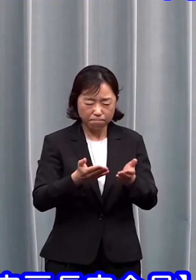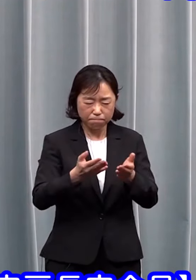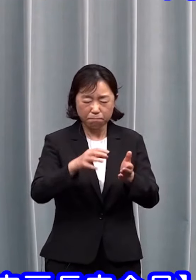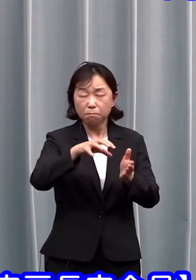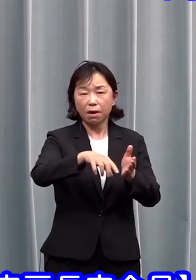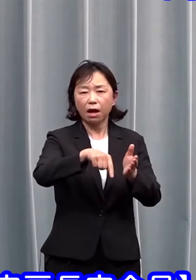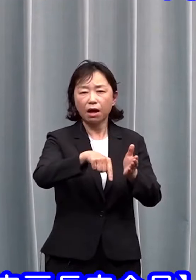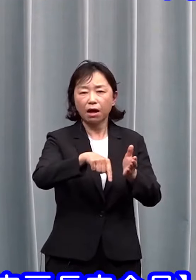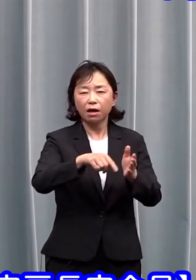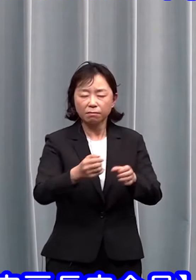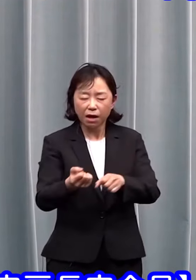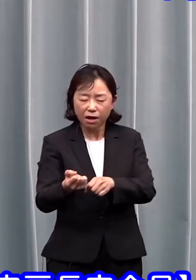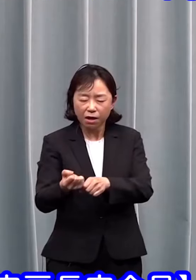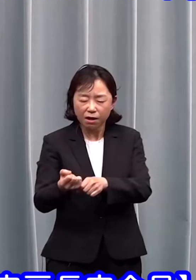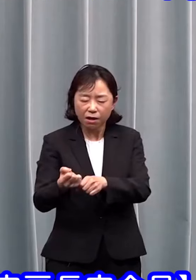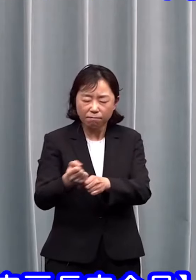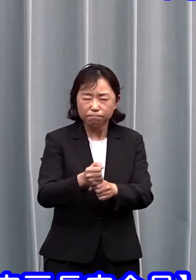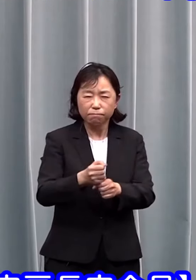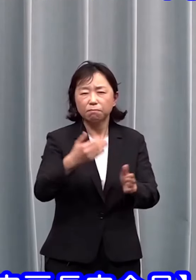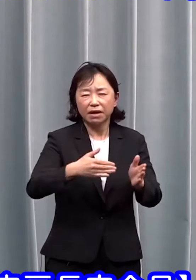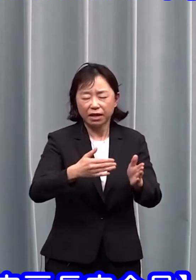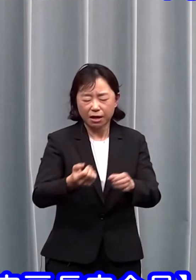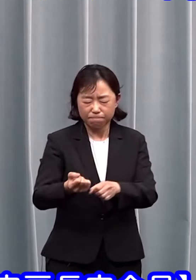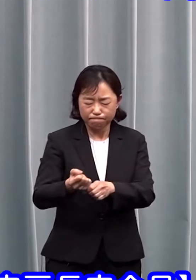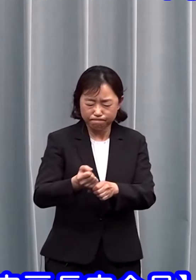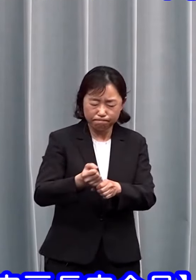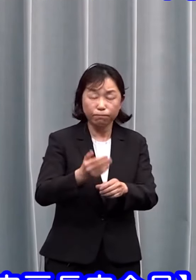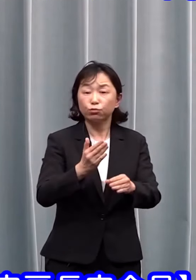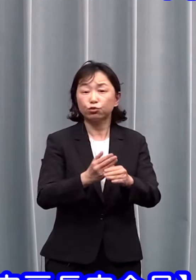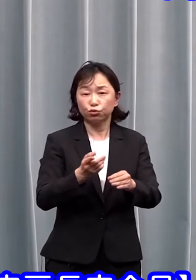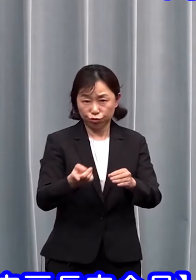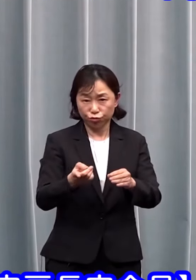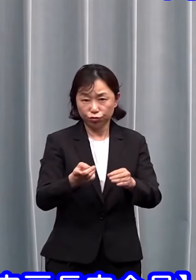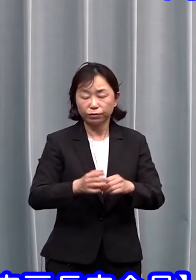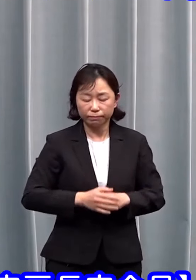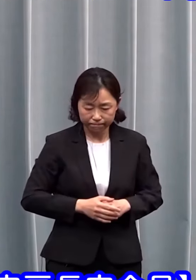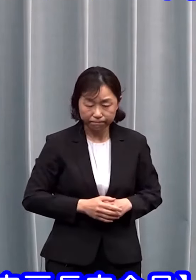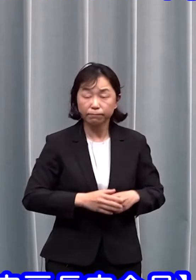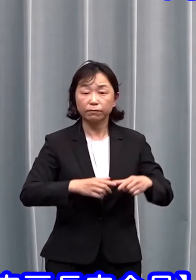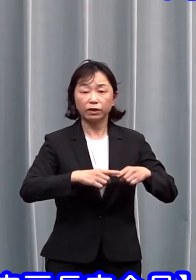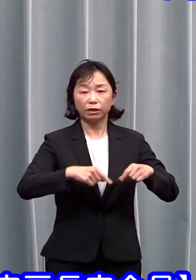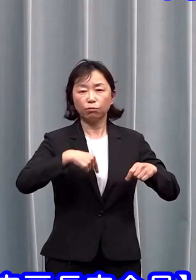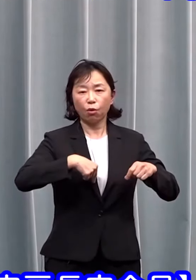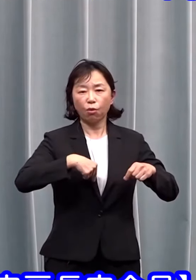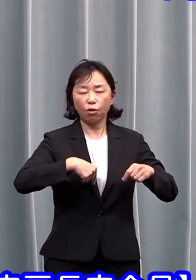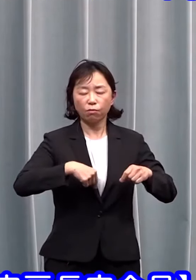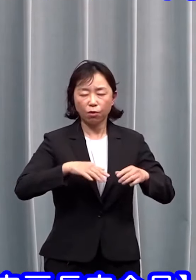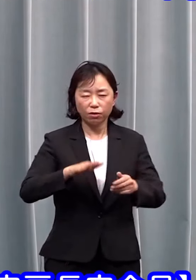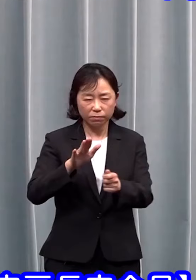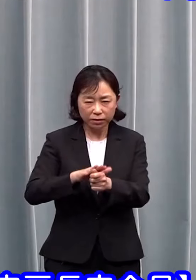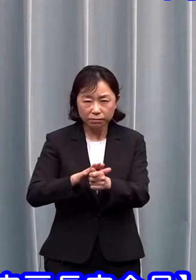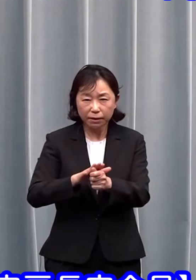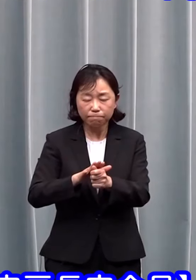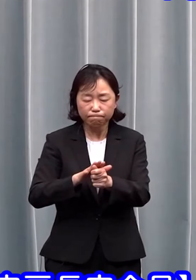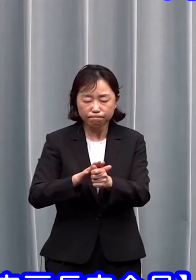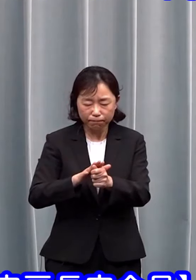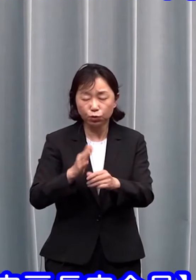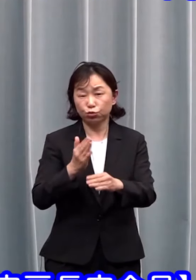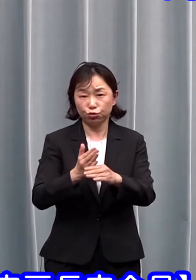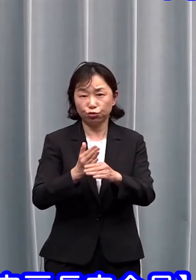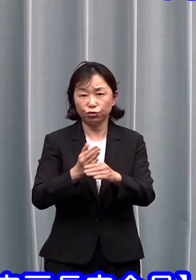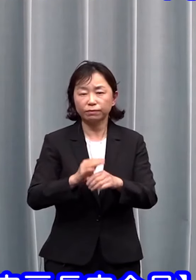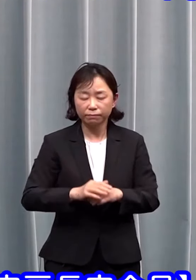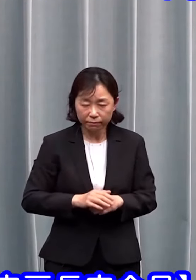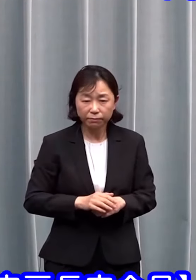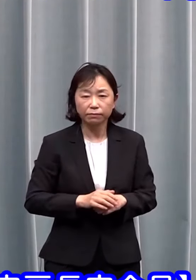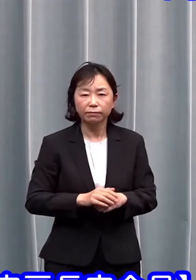復旧の過程でございましにあるわけでございまして、国としてもその支援を行っている段階であるため、具体的に